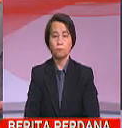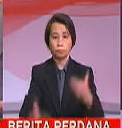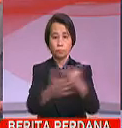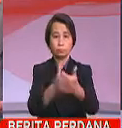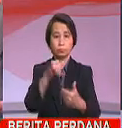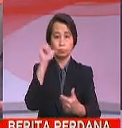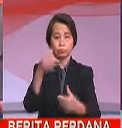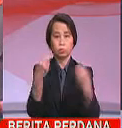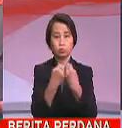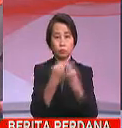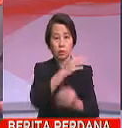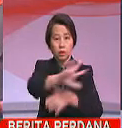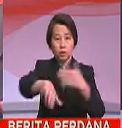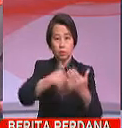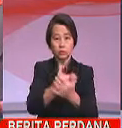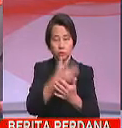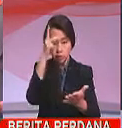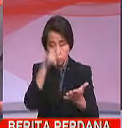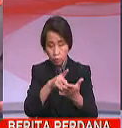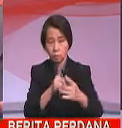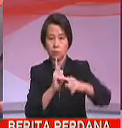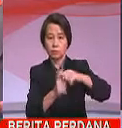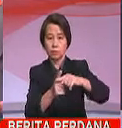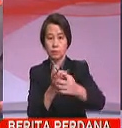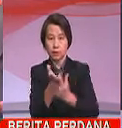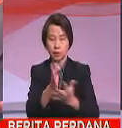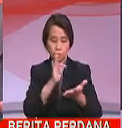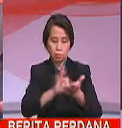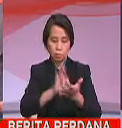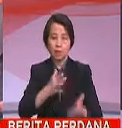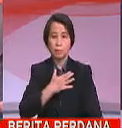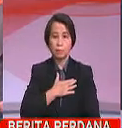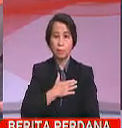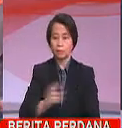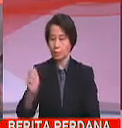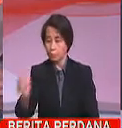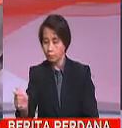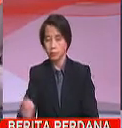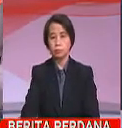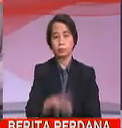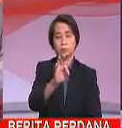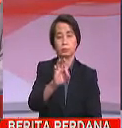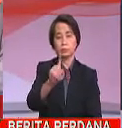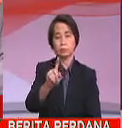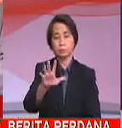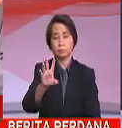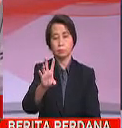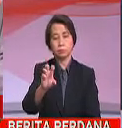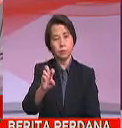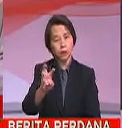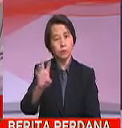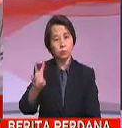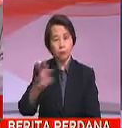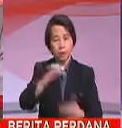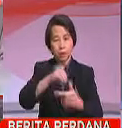Sehingga semalam jumlah keseluruhan kes yang dikenal pasti positif melalui aplikasi My Sejahtera ialah 9,167 kes